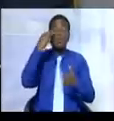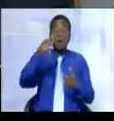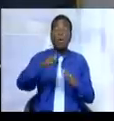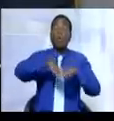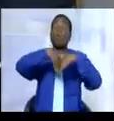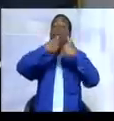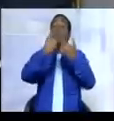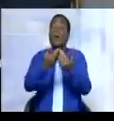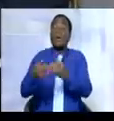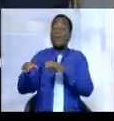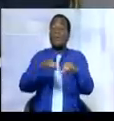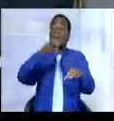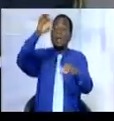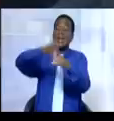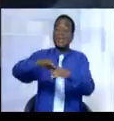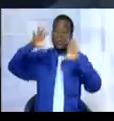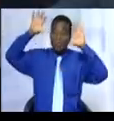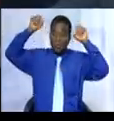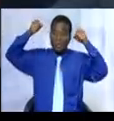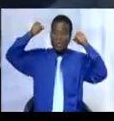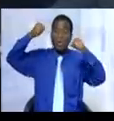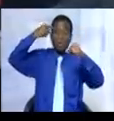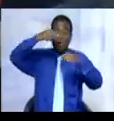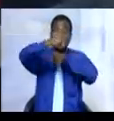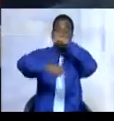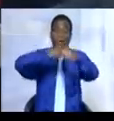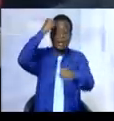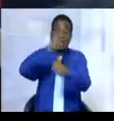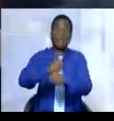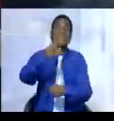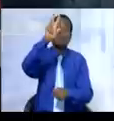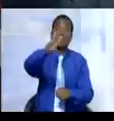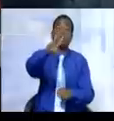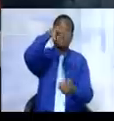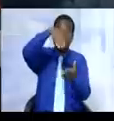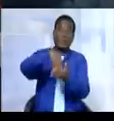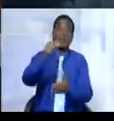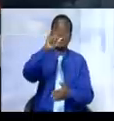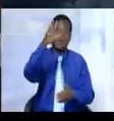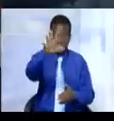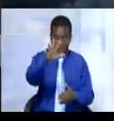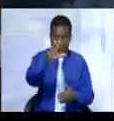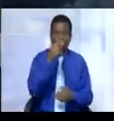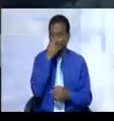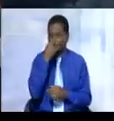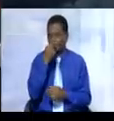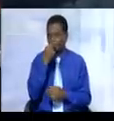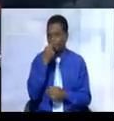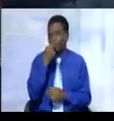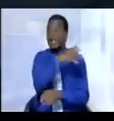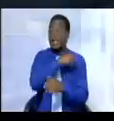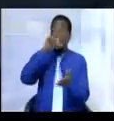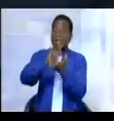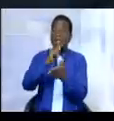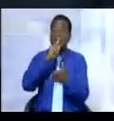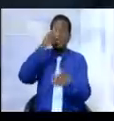pôle politique, il s'est agi d'obtenir les avis et observations du RHDP, mais surtout d'ouvrir avec lui les discussions sur les